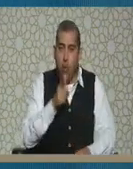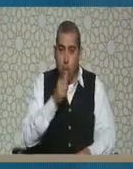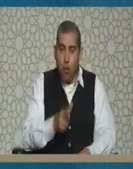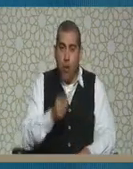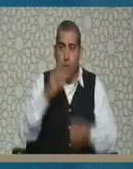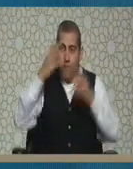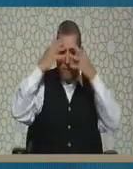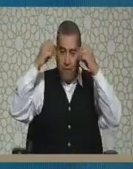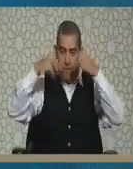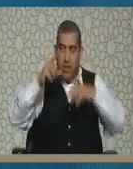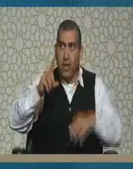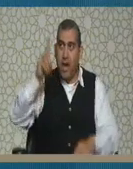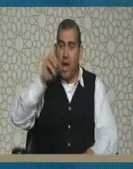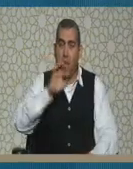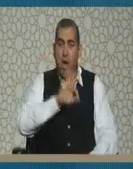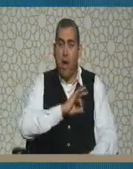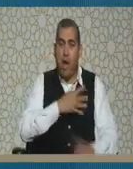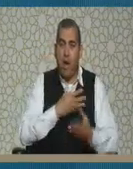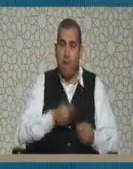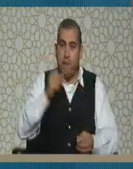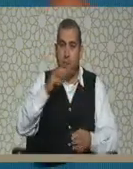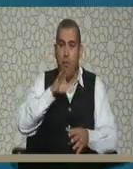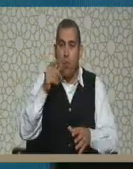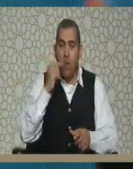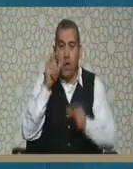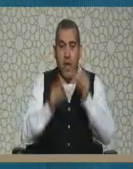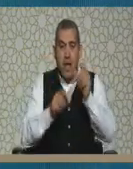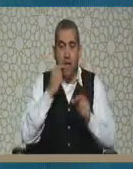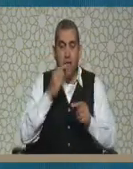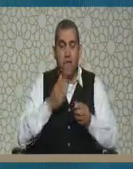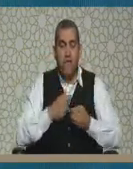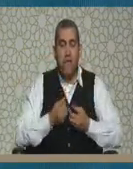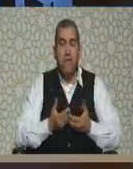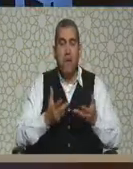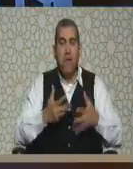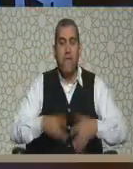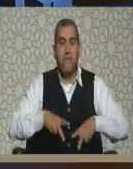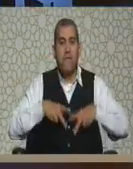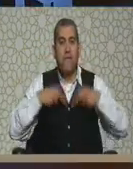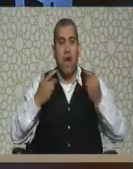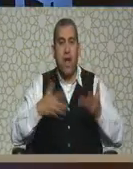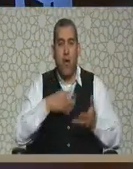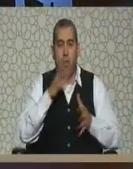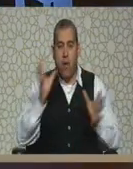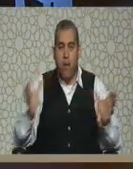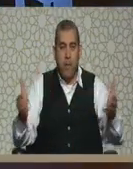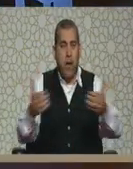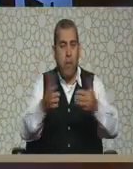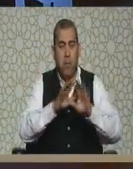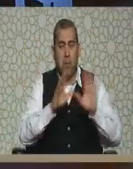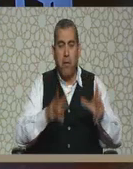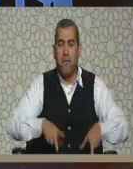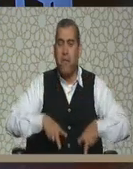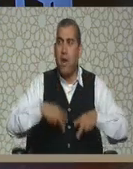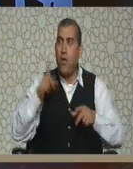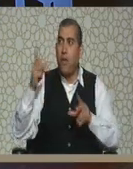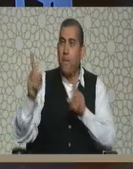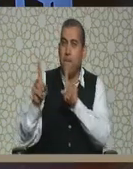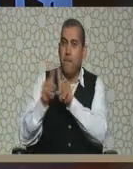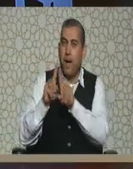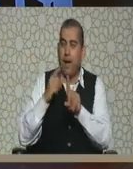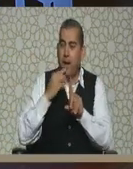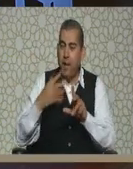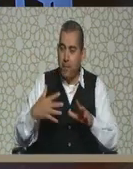وبرحمته فبذلك فليفرحوا وخير مما يجمعون يبقى ايه اللي حاصل هو حاسس ان هو في فضل